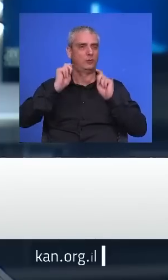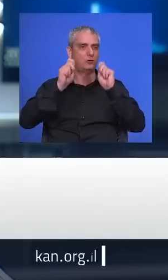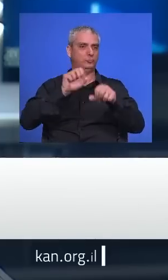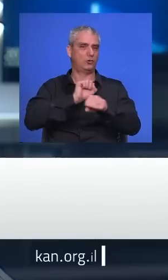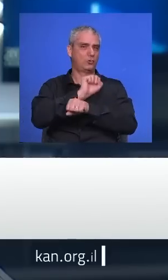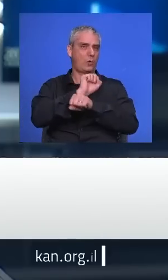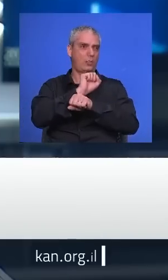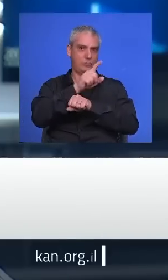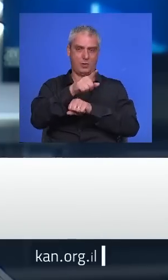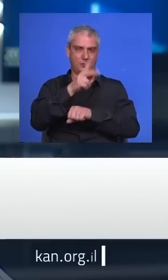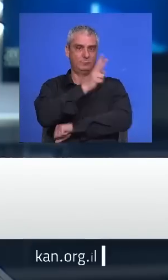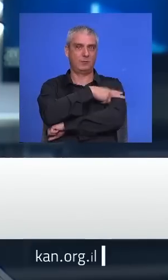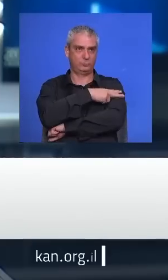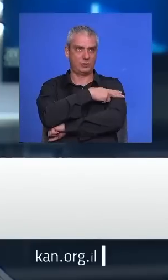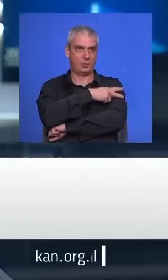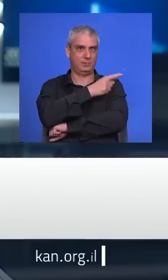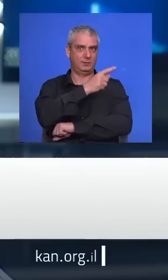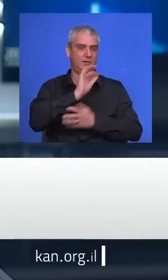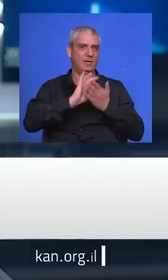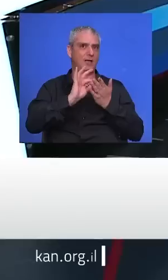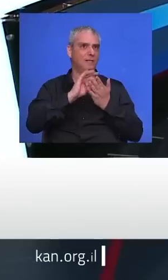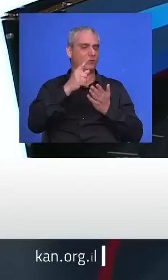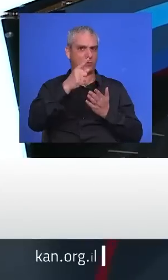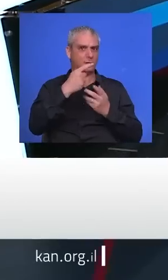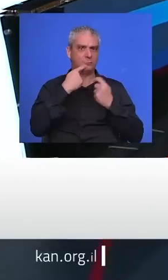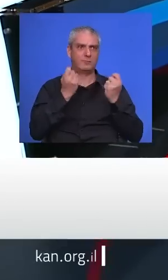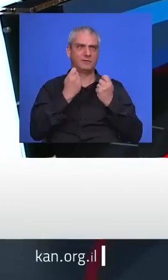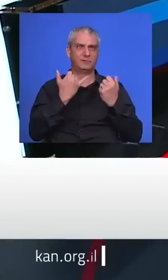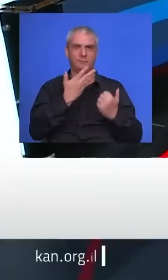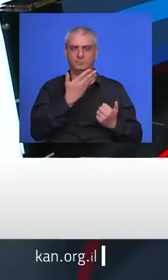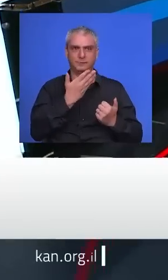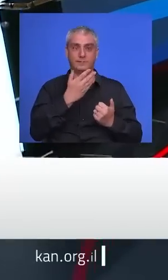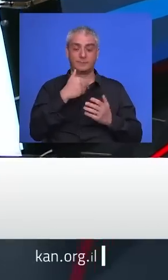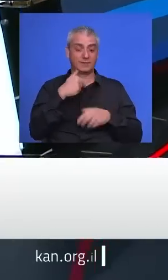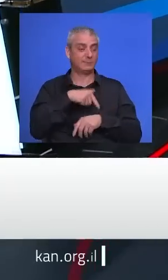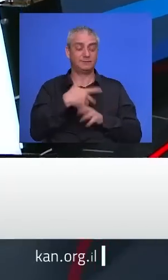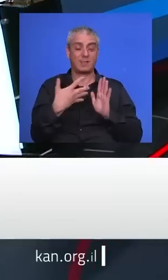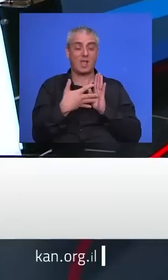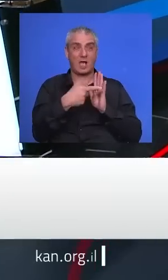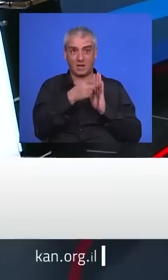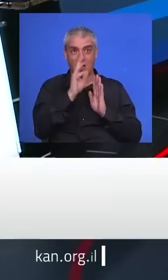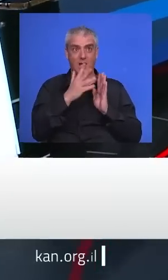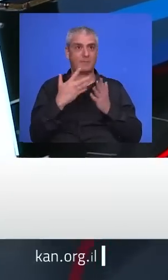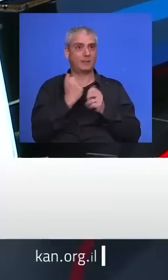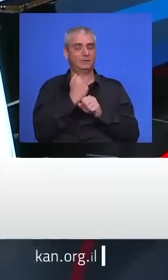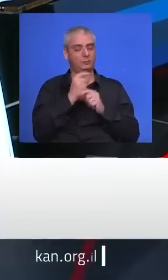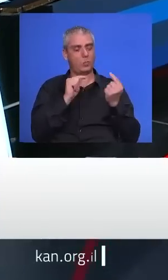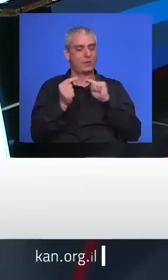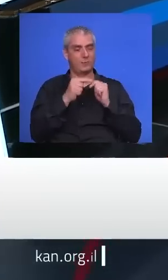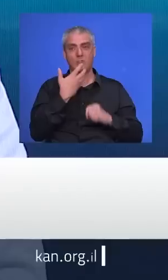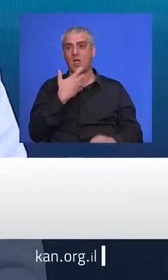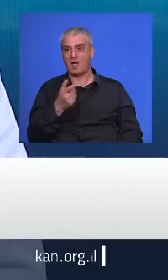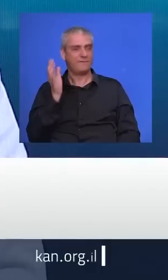שתי תלונות במשטרה. משה שטיינמץ כתבנו, אתה מפרסם משה שבמהלך החקירה הזאת גם נערך עימות בין הרב טאו